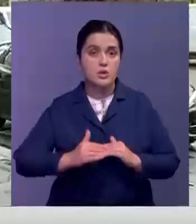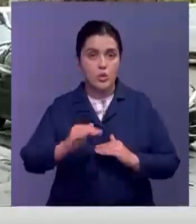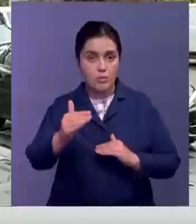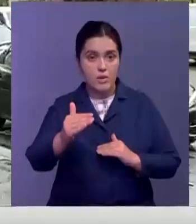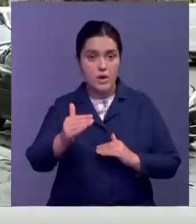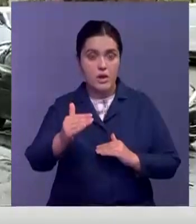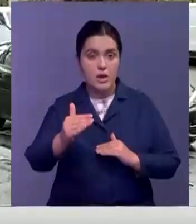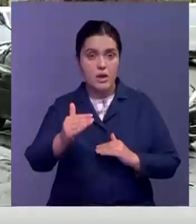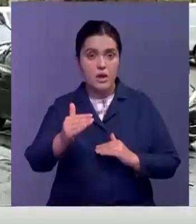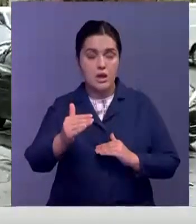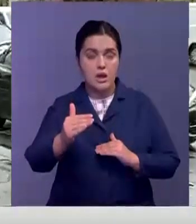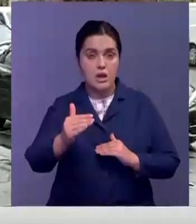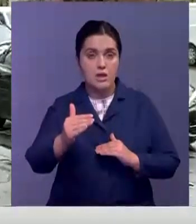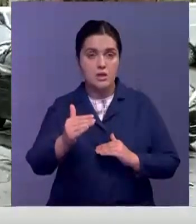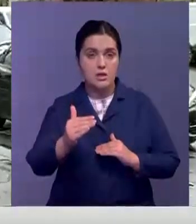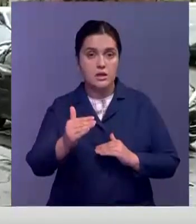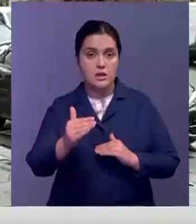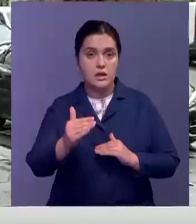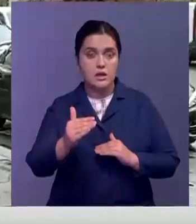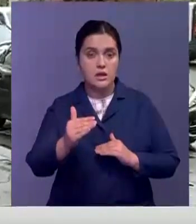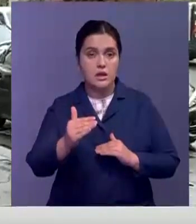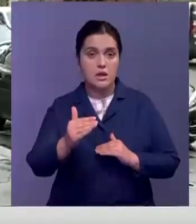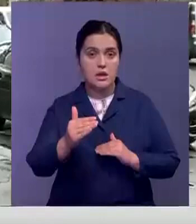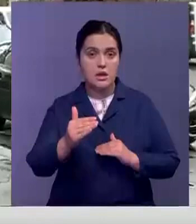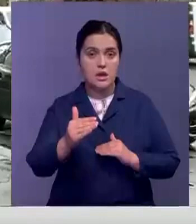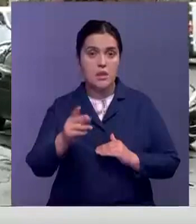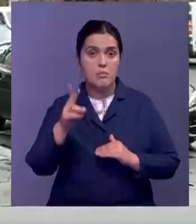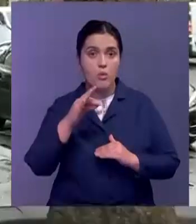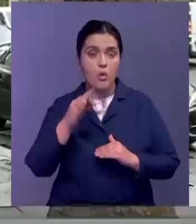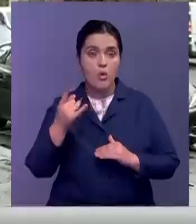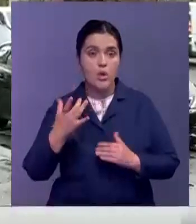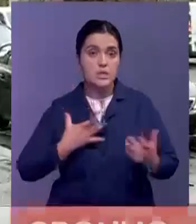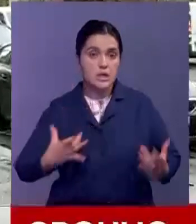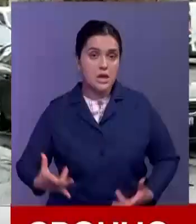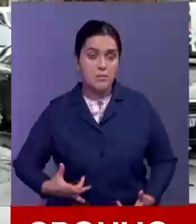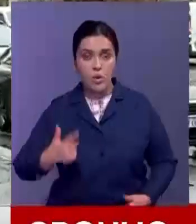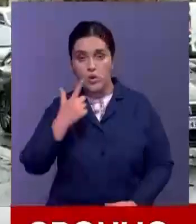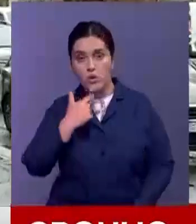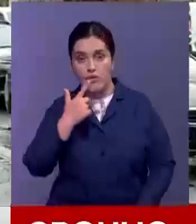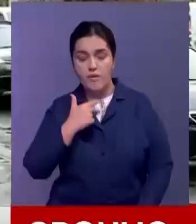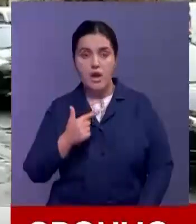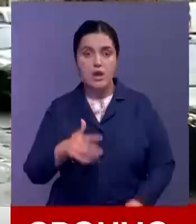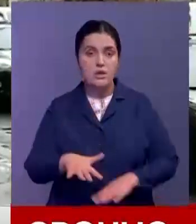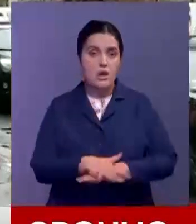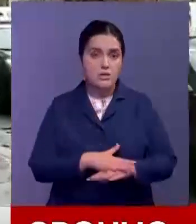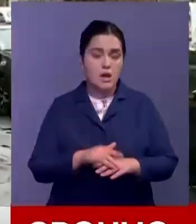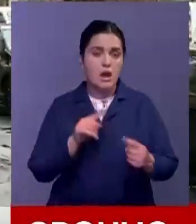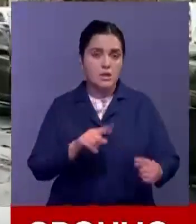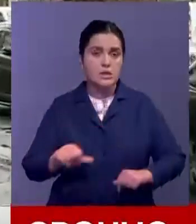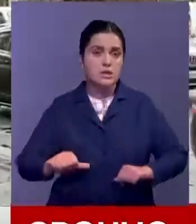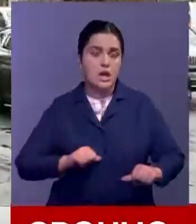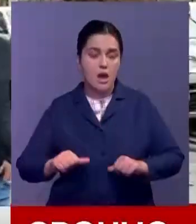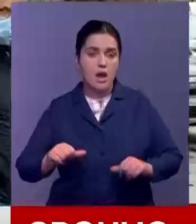Операду Бастия. Идентифицировали его по следам крови на одежде. Национальная антитеррористическая прокуратура